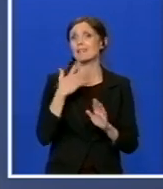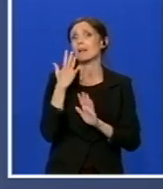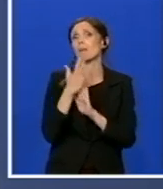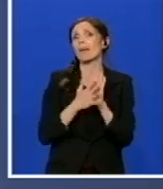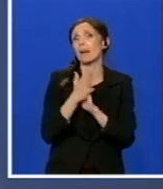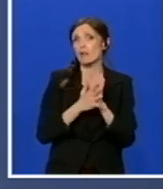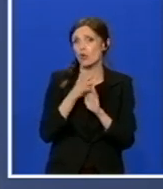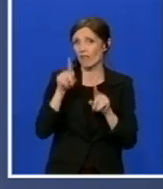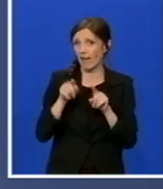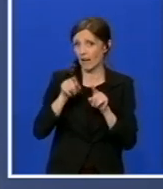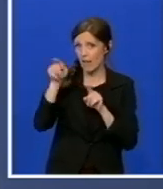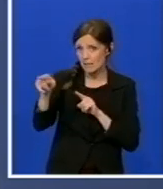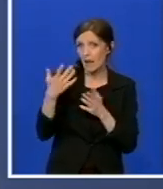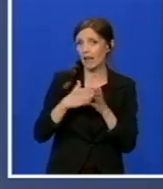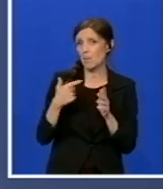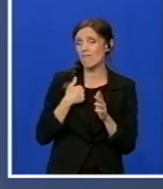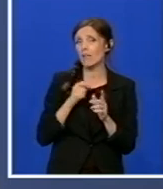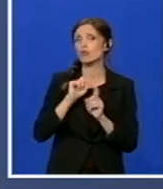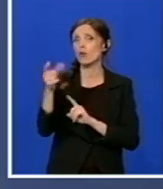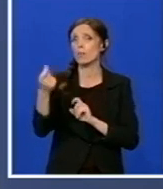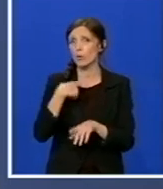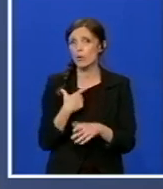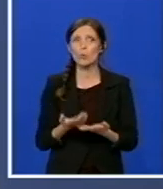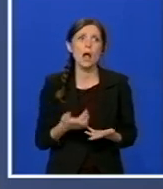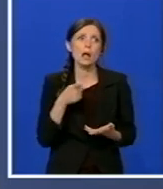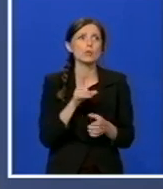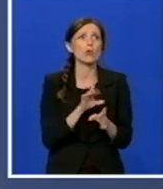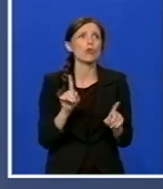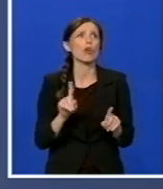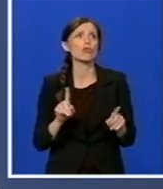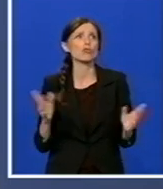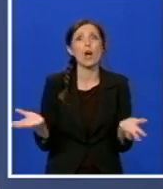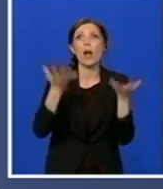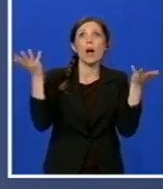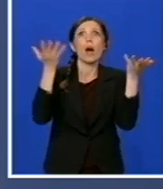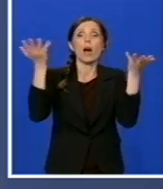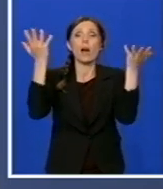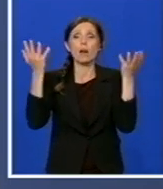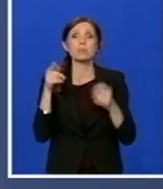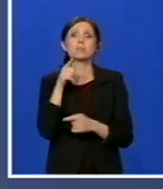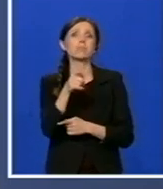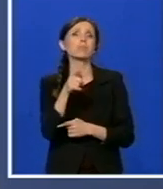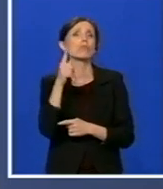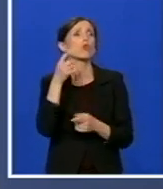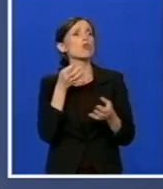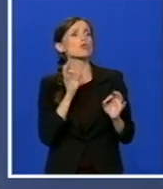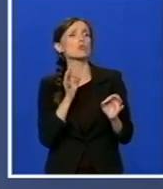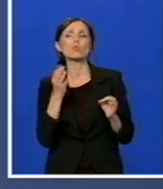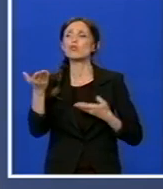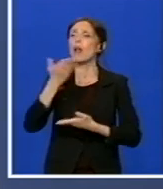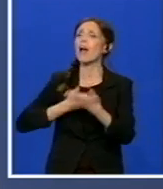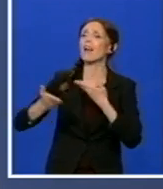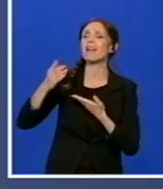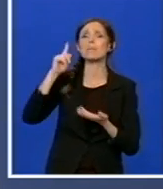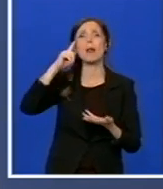nekima i razmenila poruke. Nema tu ništa spektakularno za vas, to je stručna razmena mišljenja i sa nekim